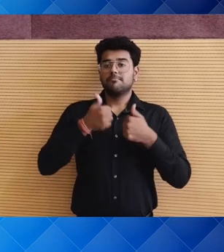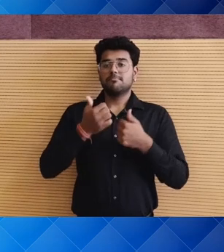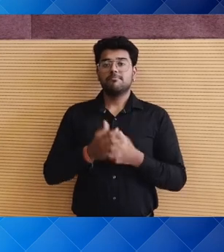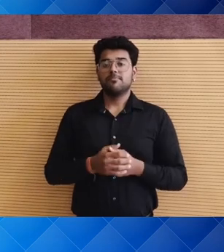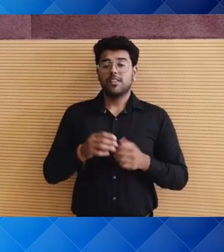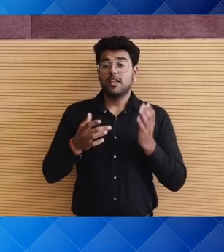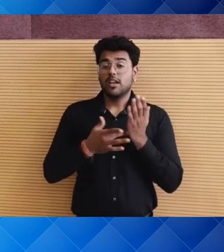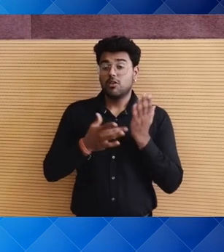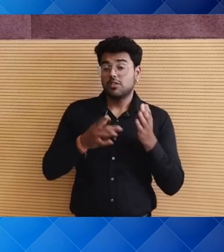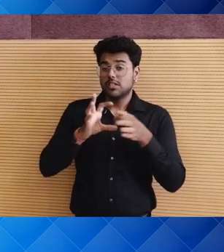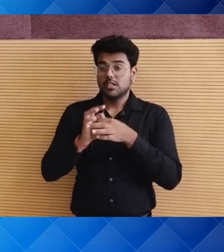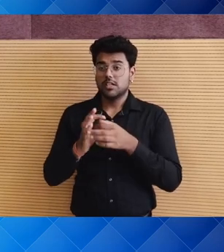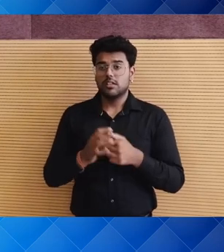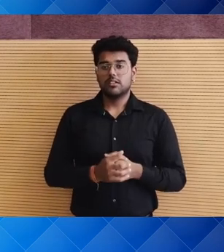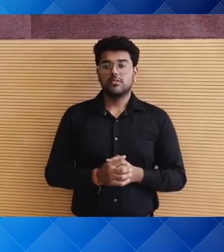टेक्नोलॉजी में जुड़े हुए